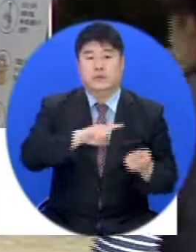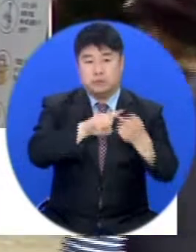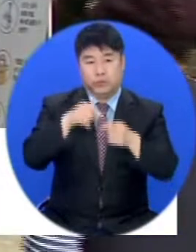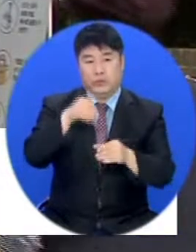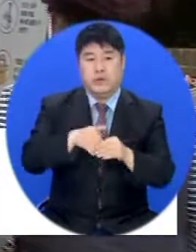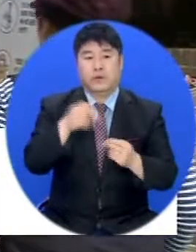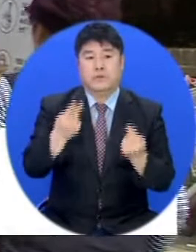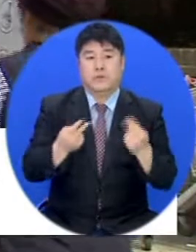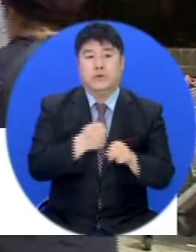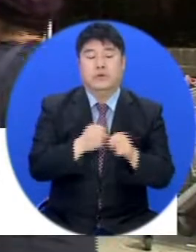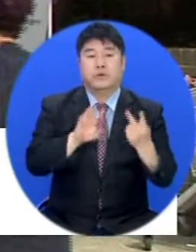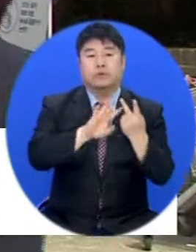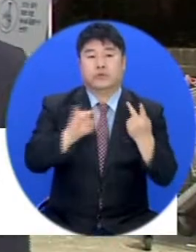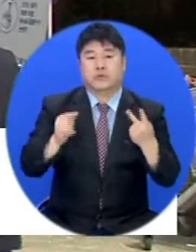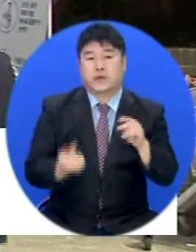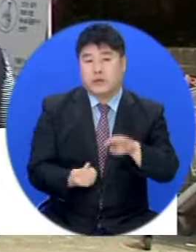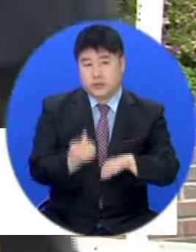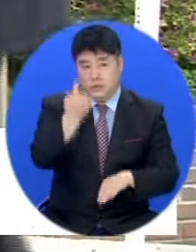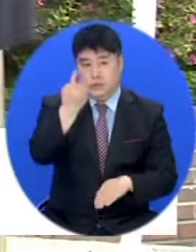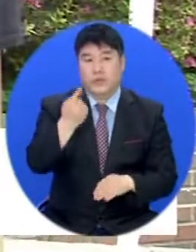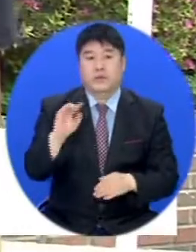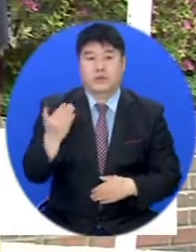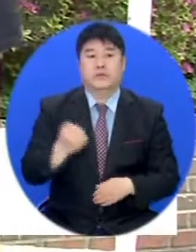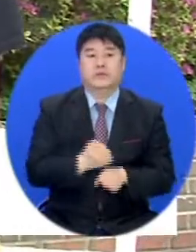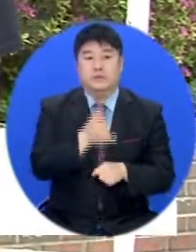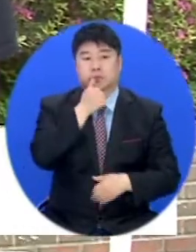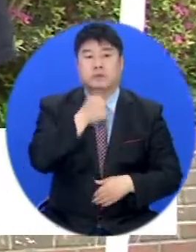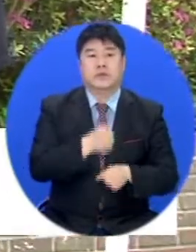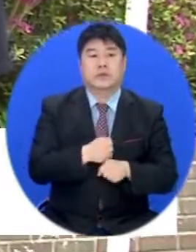총선과 비교해 2배가량 높게 나타나고 있습니다.